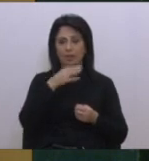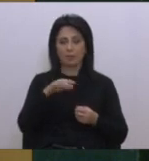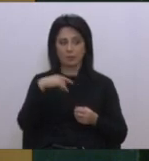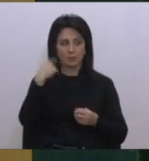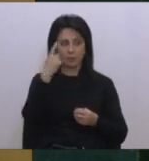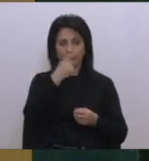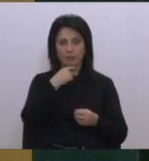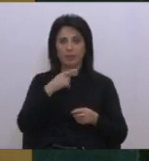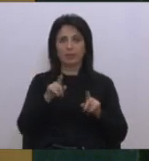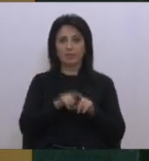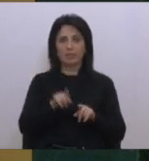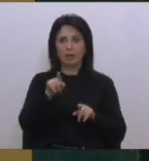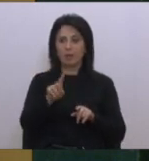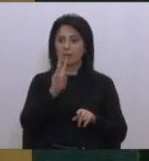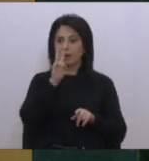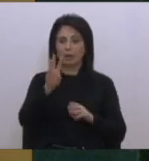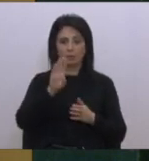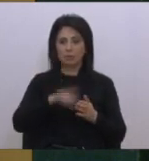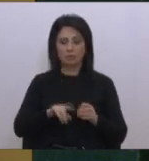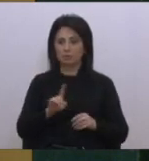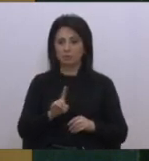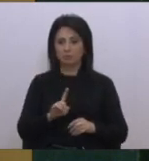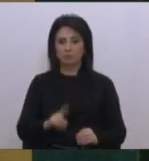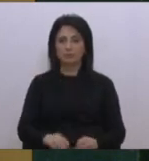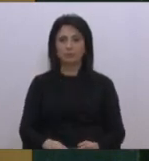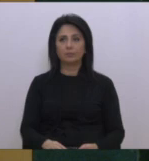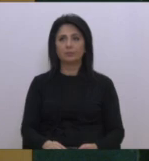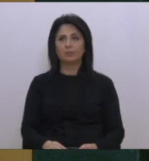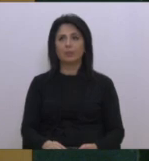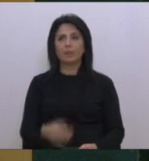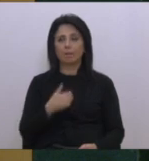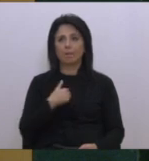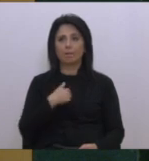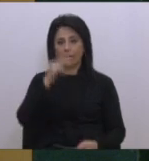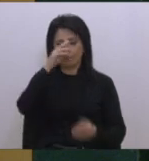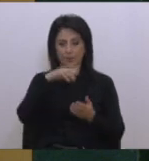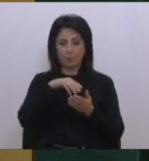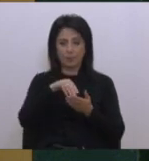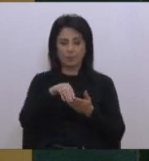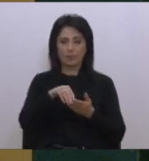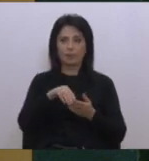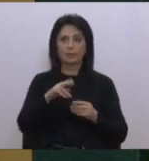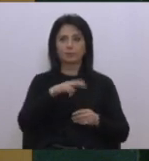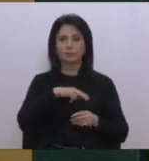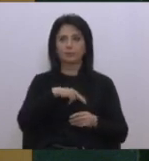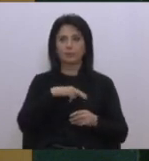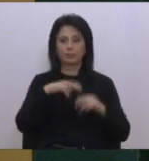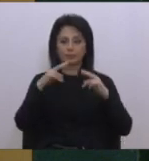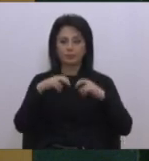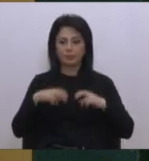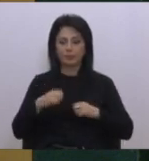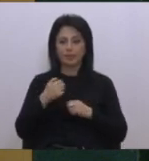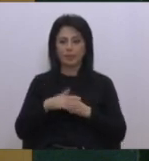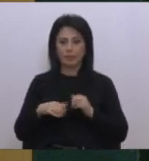პირი ისე, რომ მას ანაზღაურება არ მისცენ. ჩვენ შევისწავლეთ პარლამენტის კვლევითი